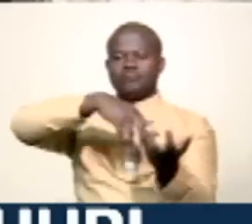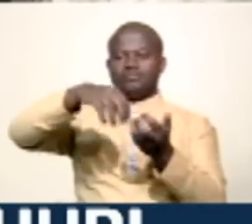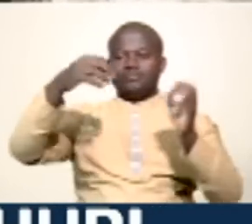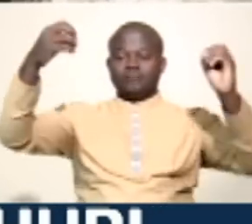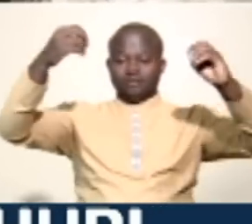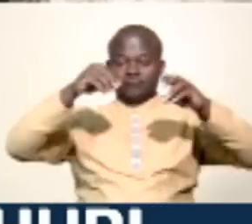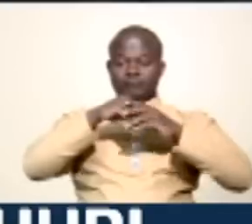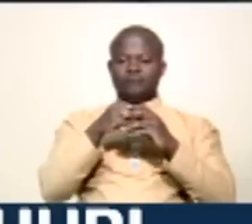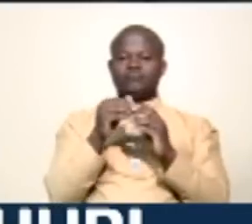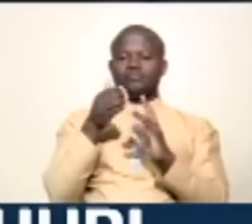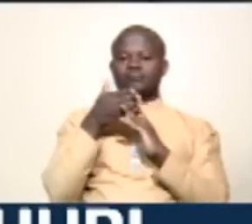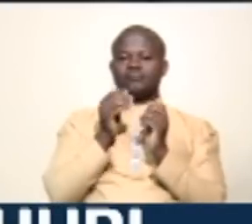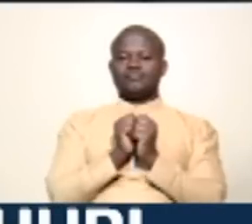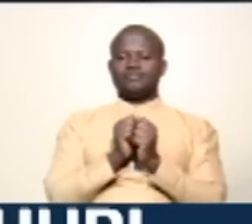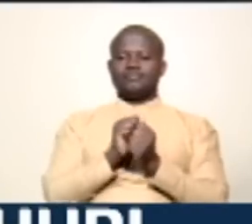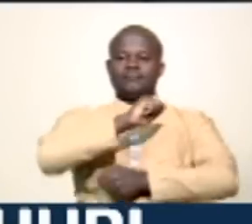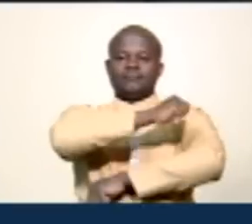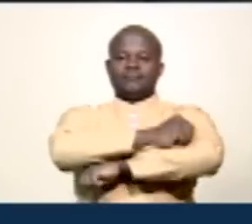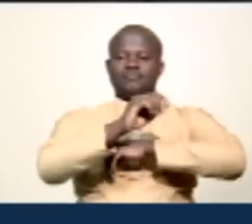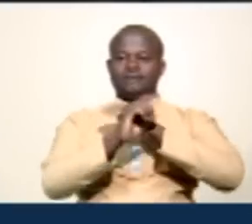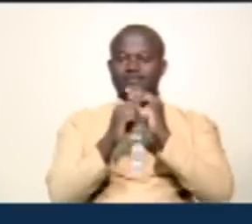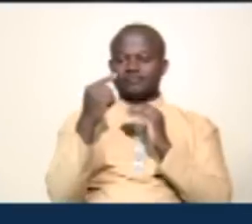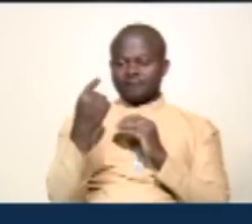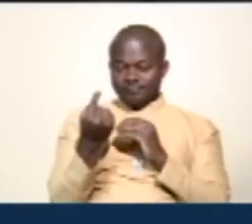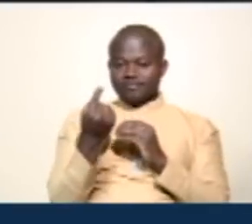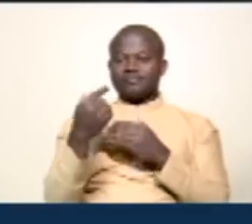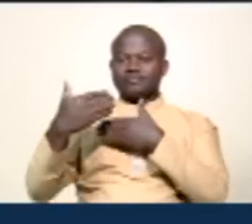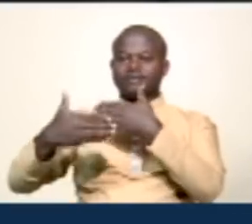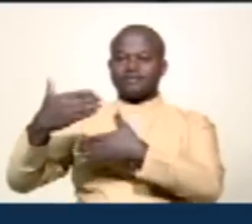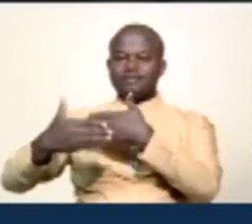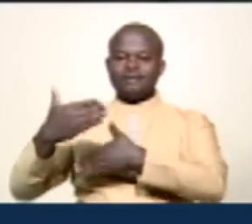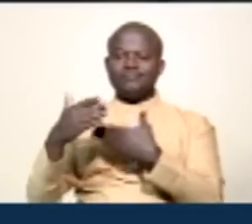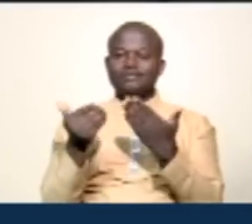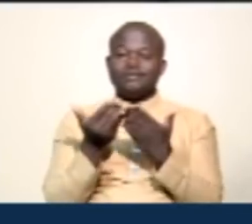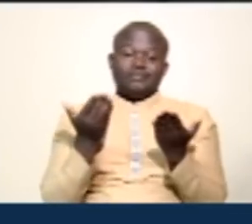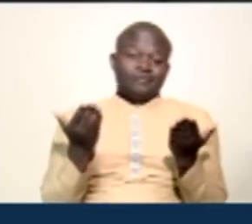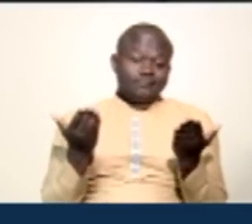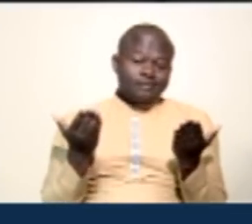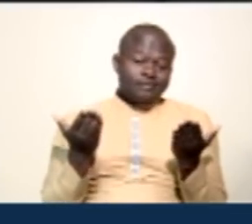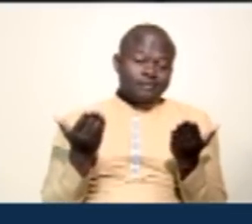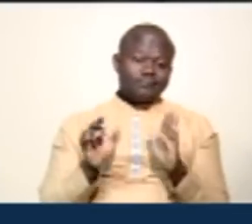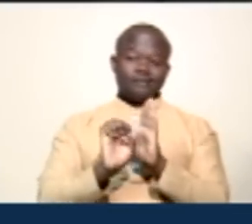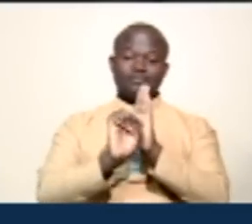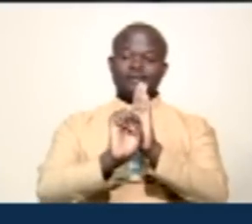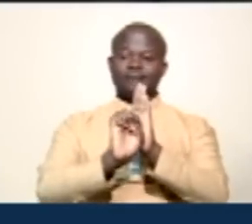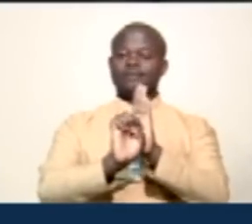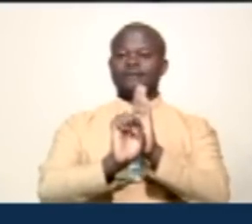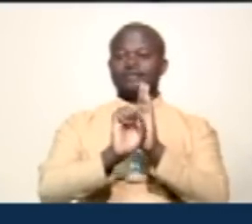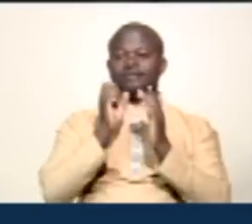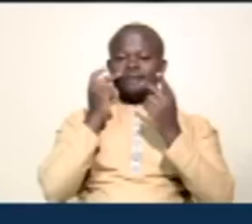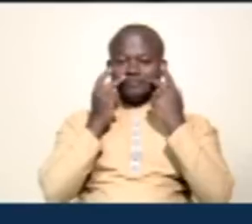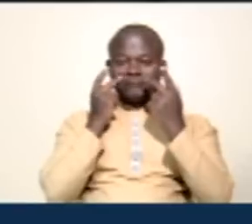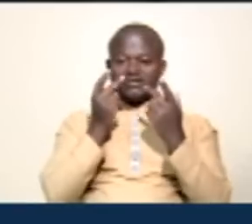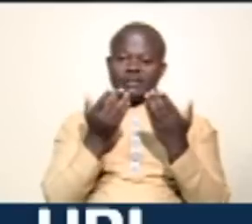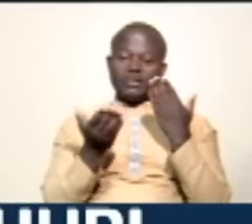kagaragaramo n'ibyuho. Amashuri ari mu karere kamwe aranaturanye, reka mbaho urugero rumwe